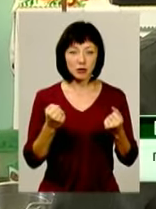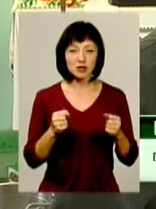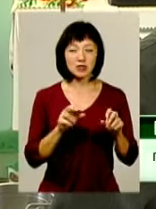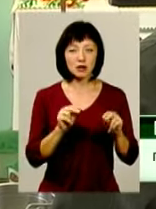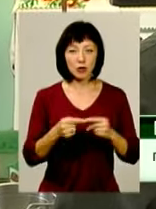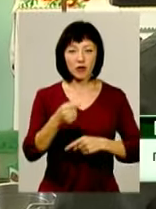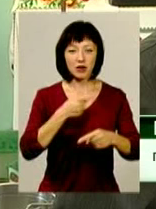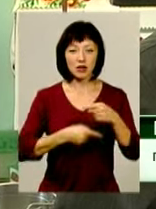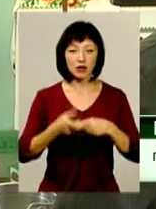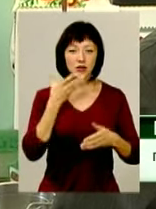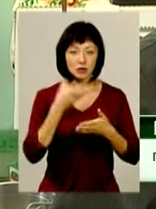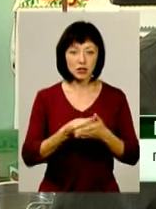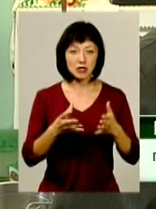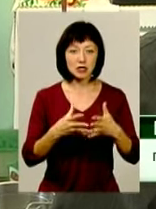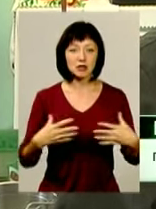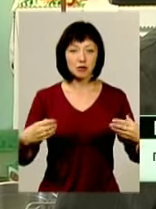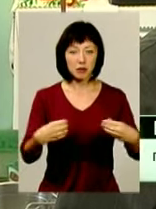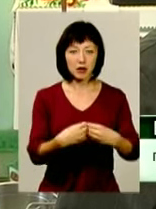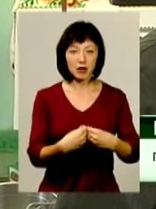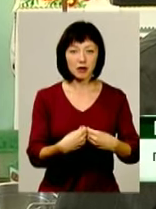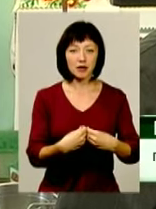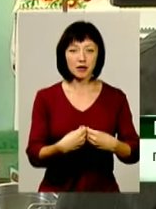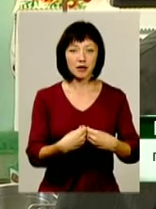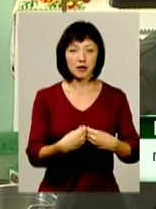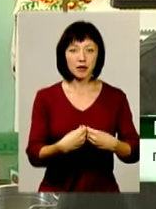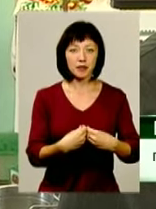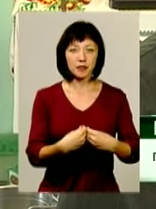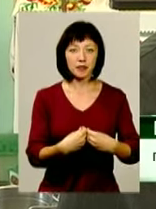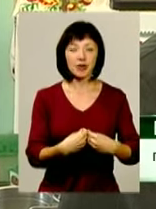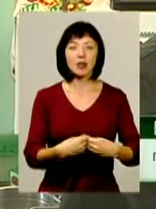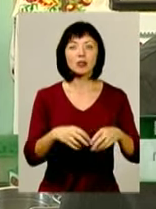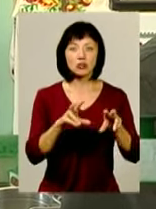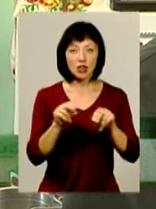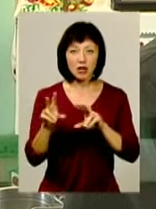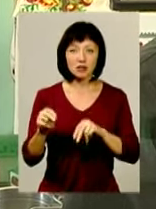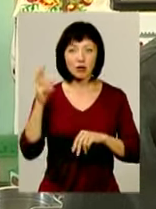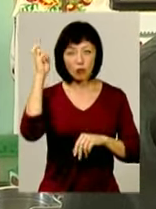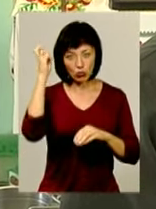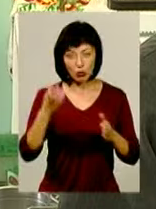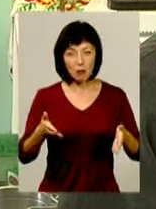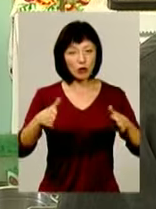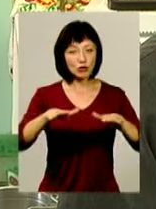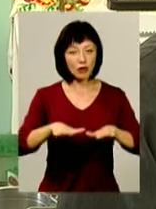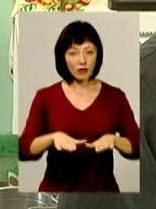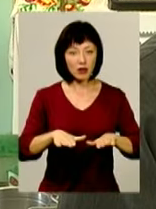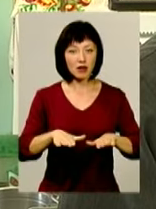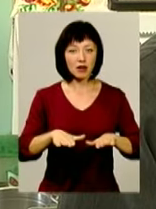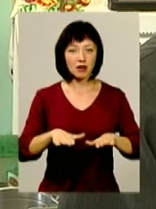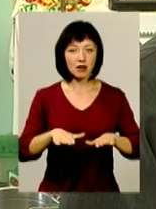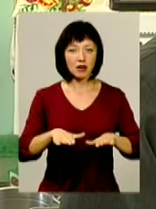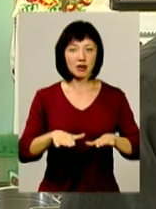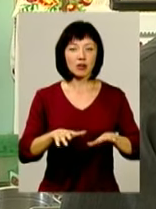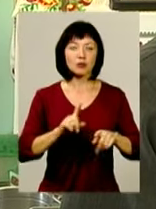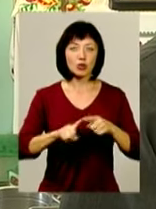неушкодженими повертаються до своїх сімей, родин. Здоров'я, щастя їм, Божої ласки, Боже благословення. Поскорше повернуться додому,